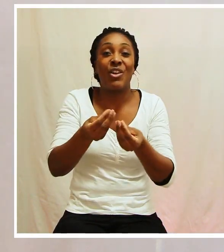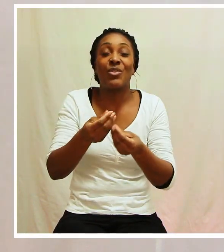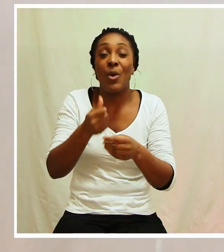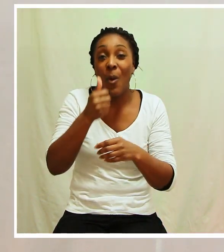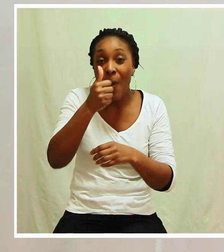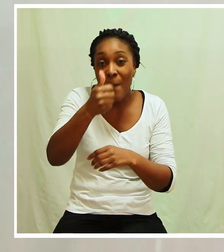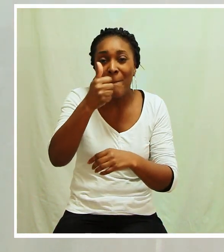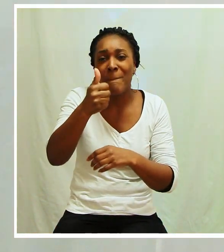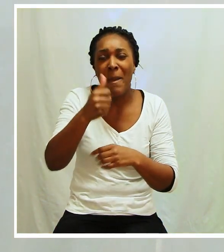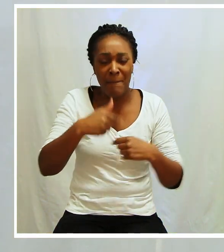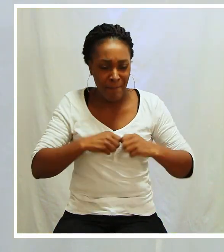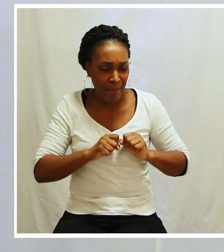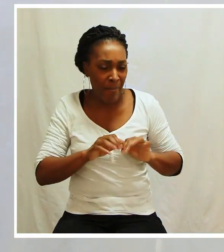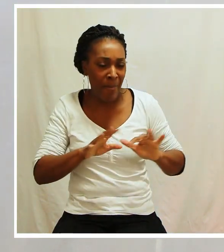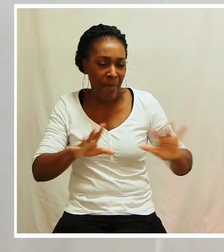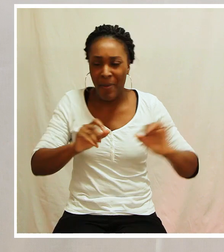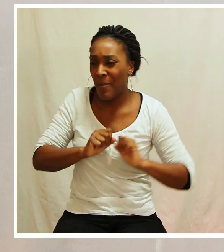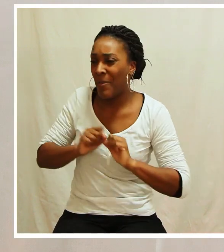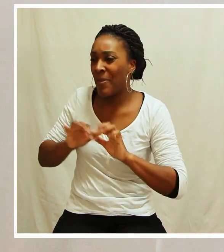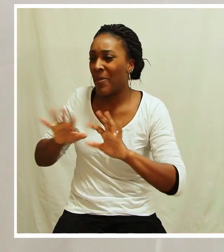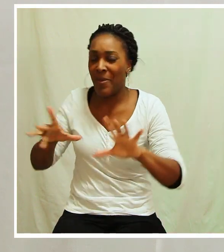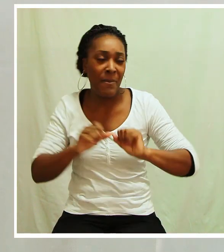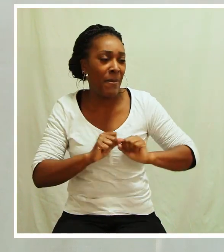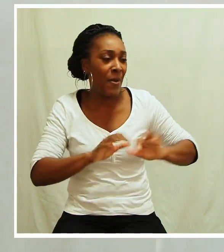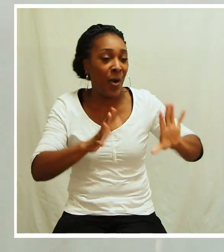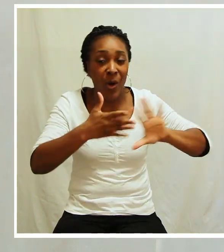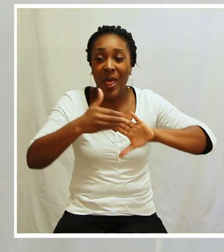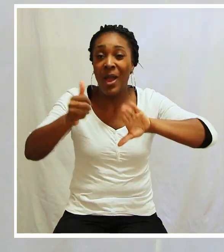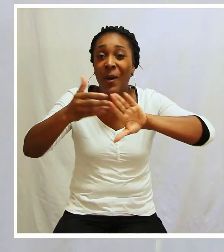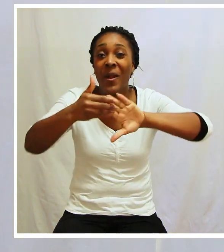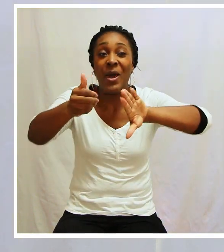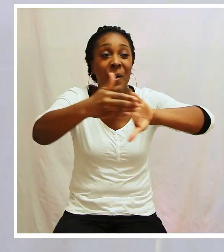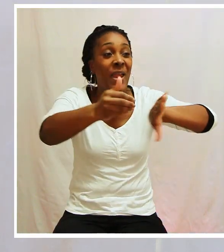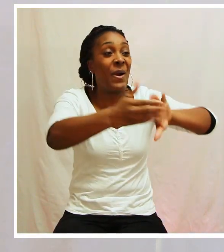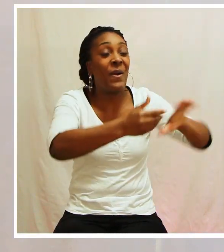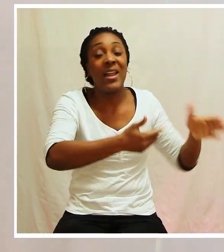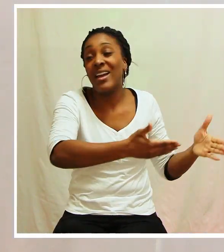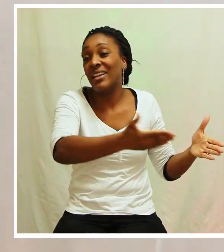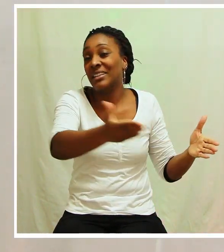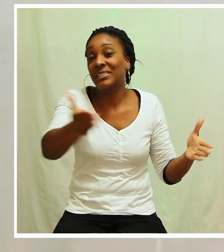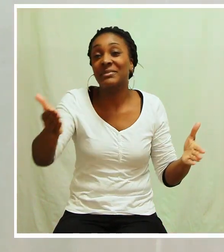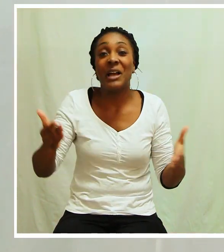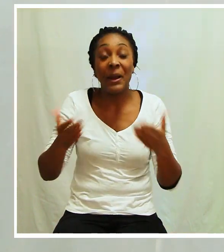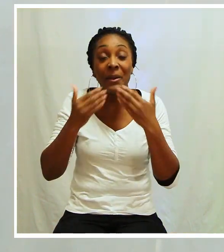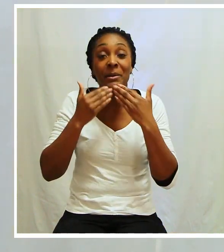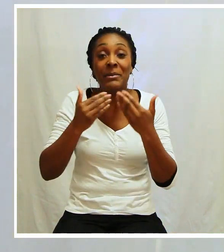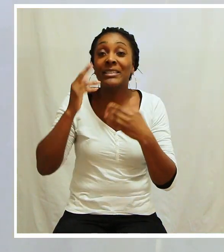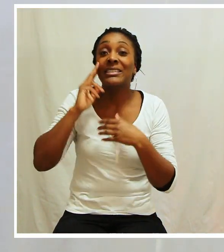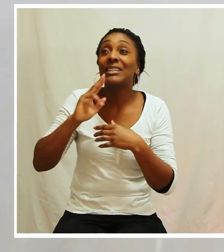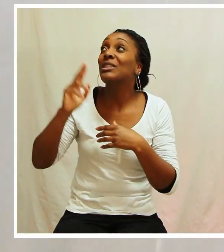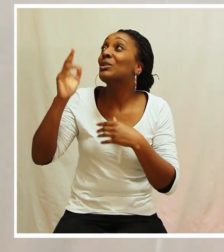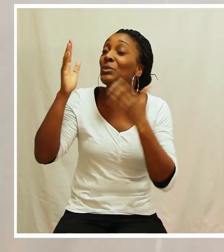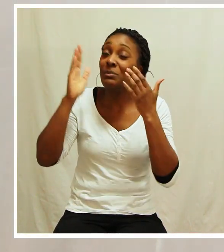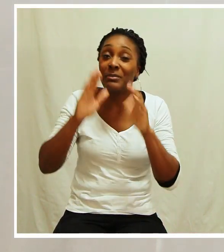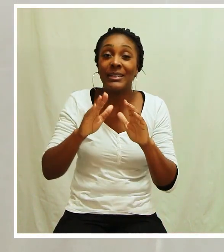sources de bénédiction pour ceux qui sont, Seigneur, dans ce genre de moments difficiles. Merci, Seigneur, parce que tu